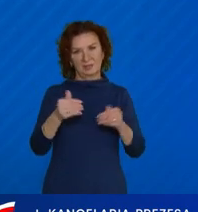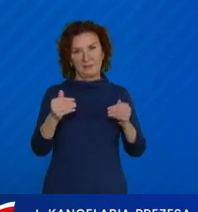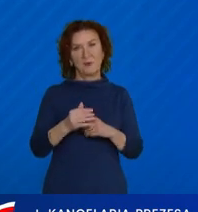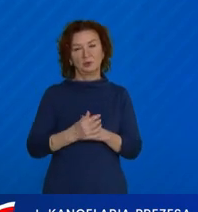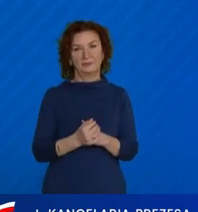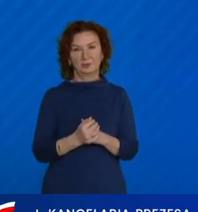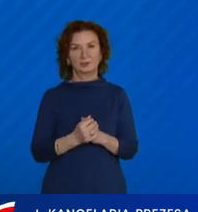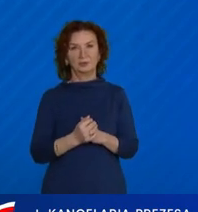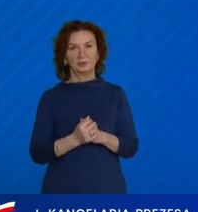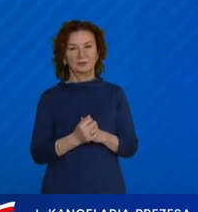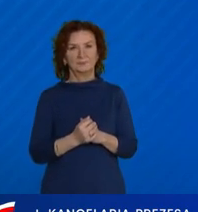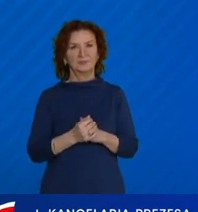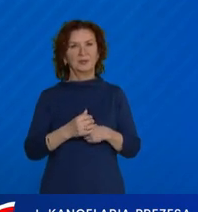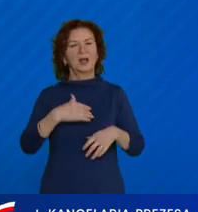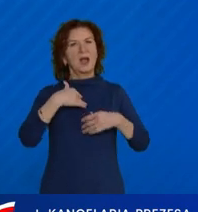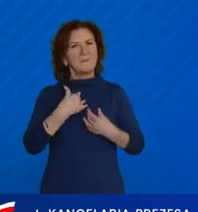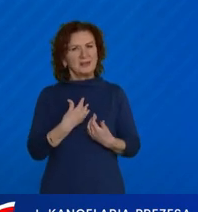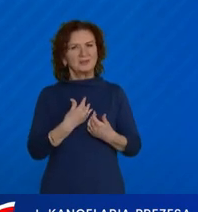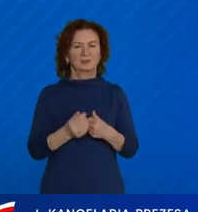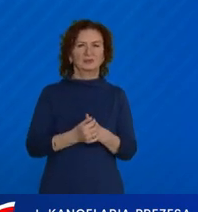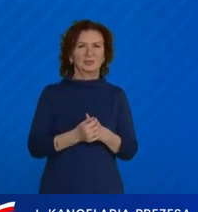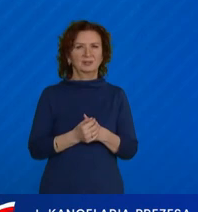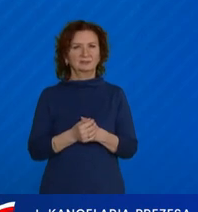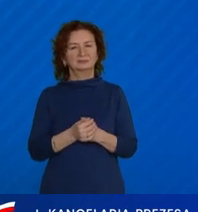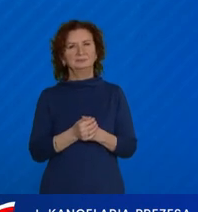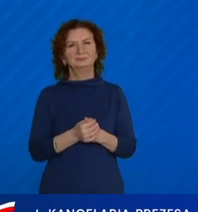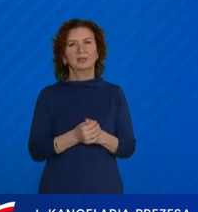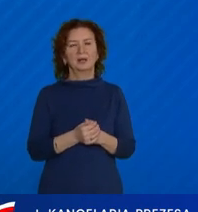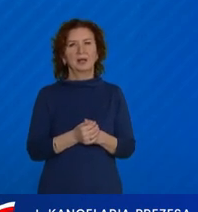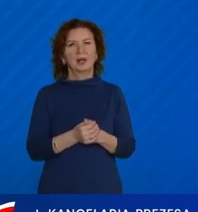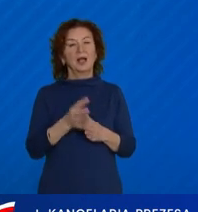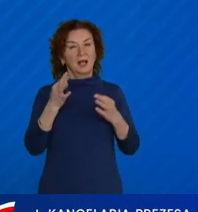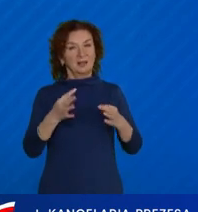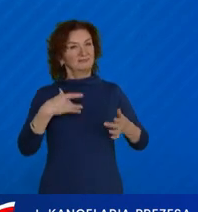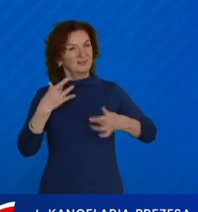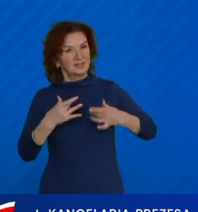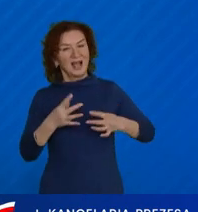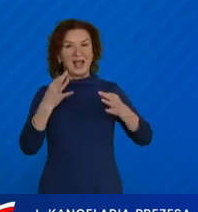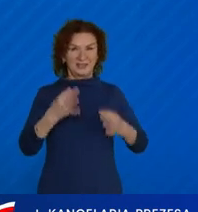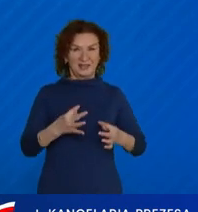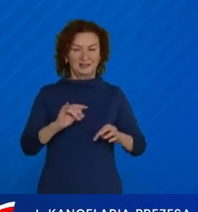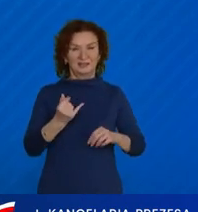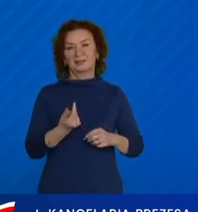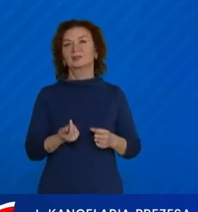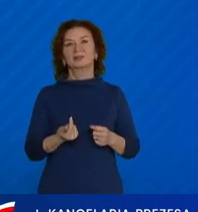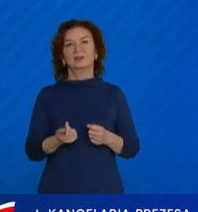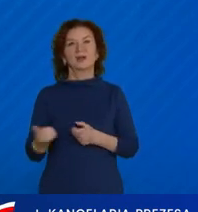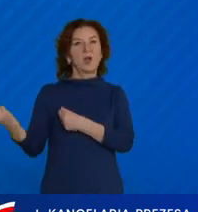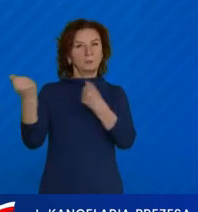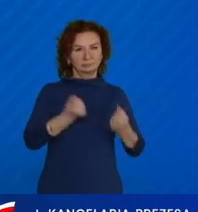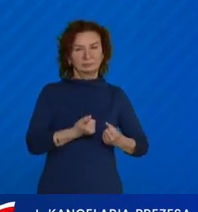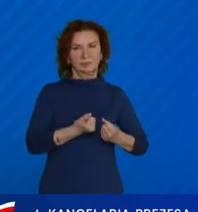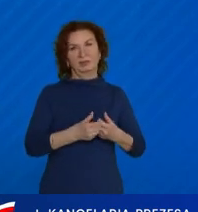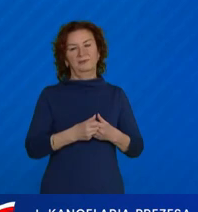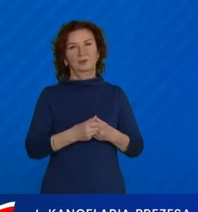możliwości, męczą się z tymi kilkudziesięcioma szczepionkami tygodniowo, a teraz jak się pojawią szczepionki, to im powiemy nie, to wam już dziękujemy,